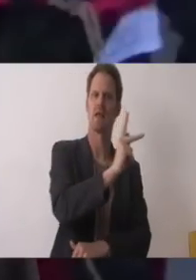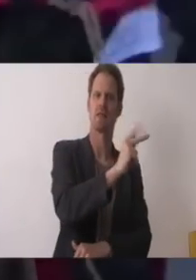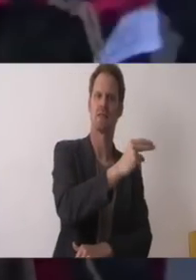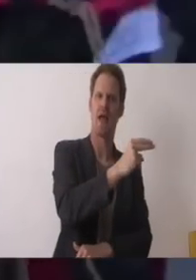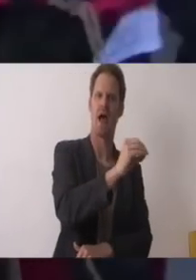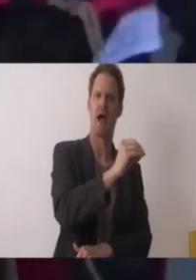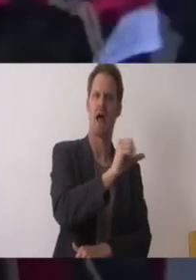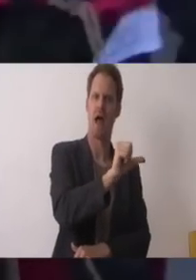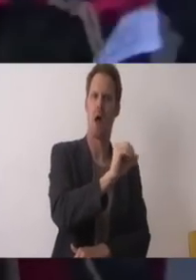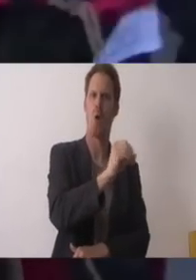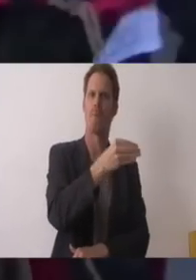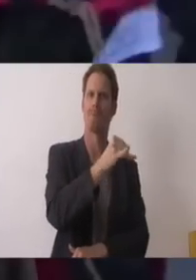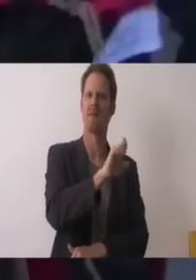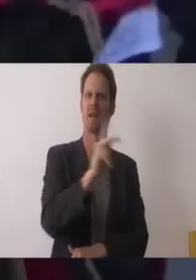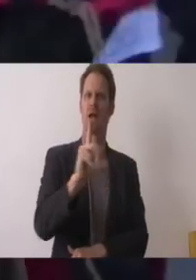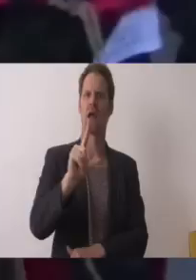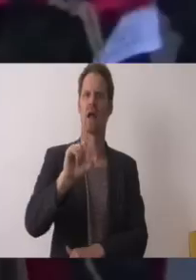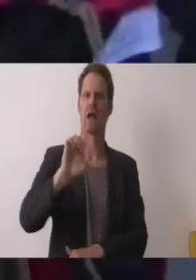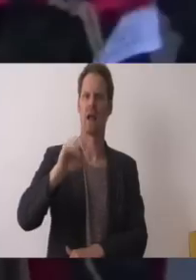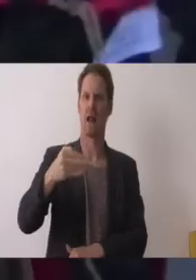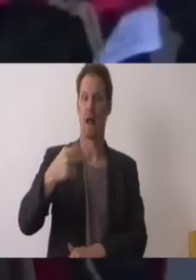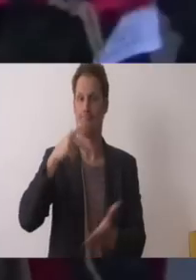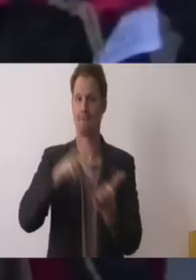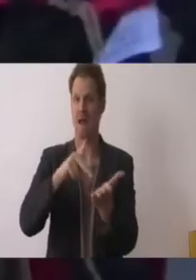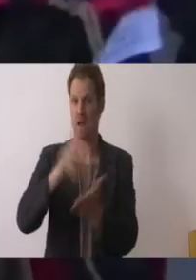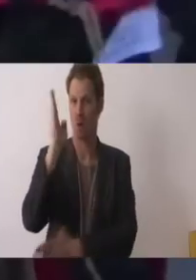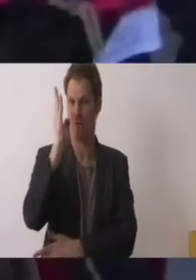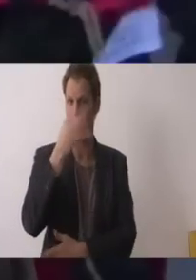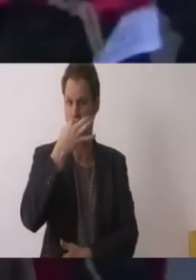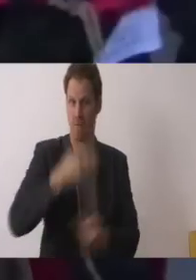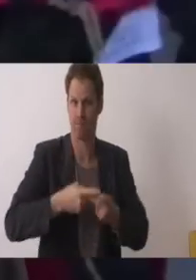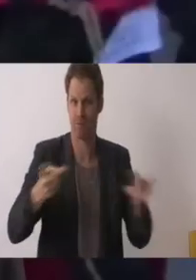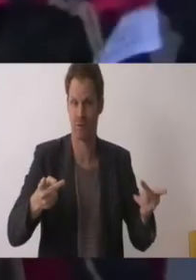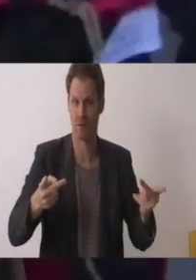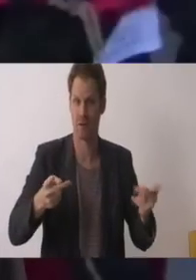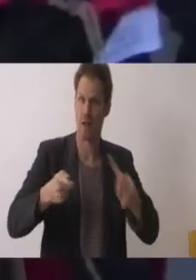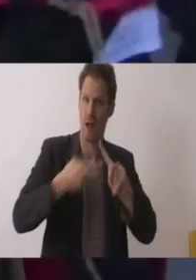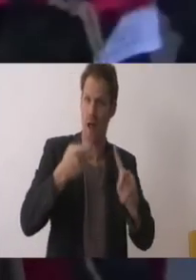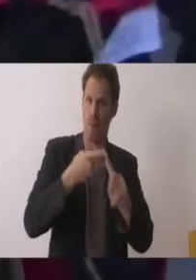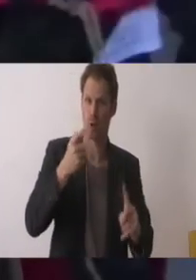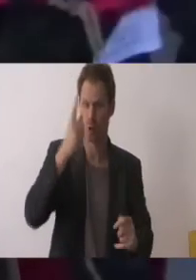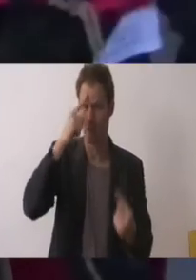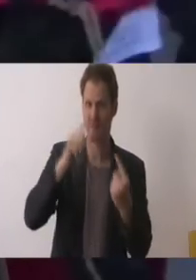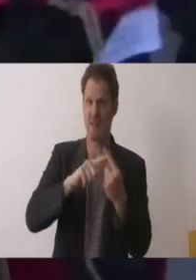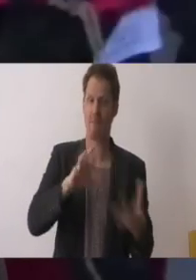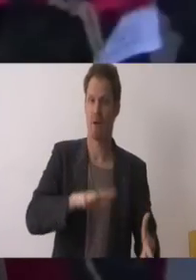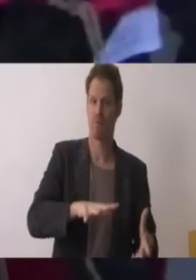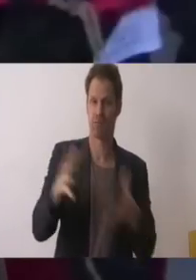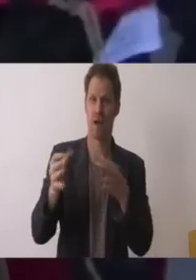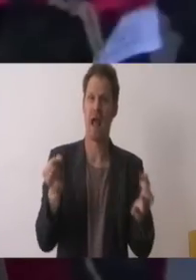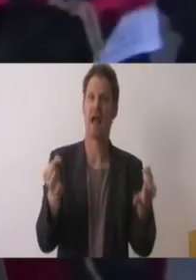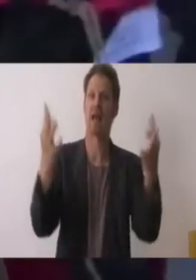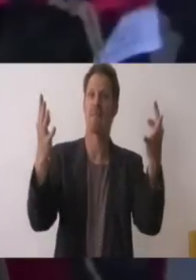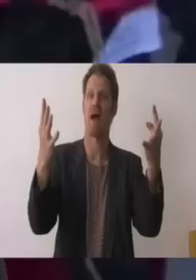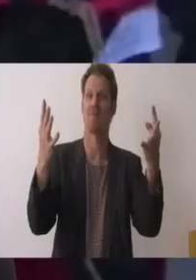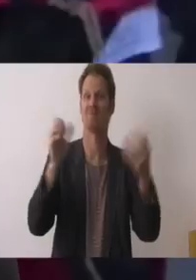récemment dans une conférence à Paris, cet enjeu primordial est indissociable de celui du dérèglement climatique. Le 18 avril dernier,